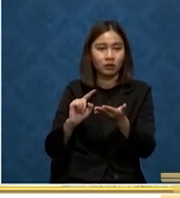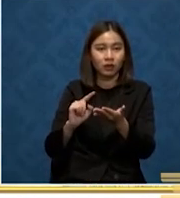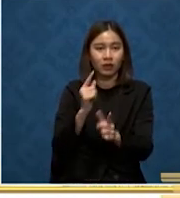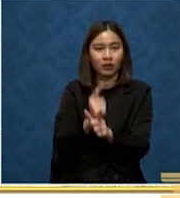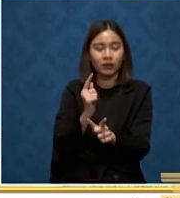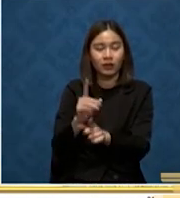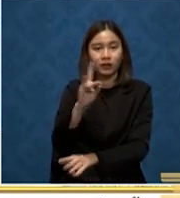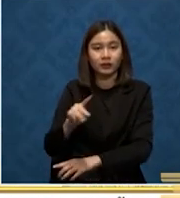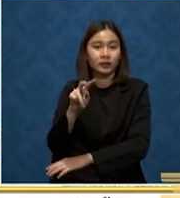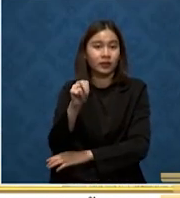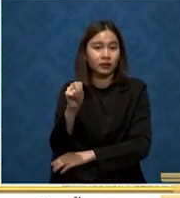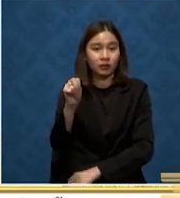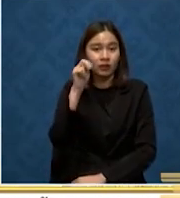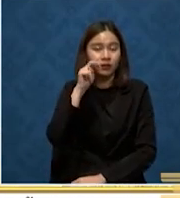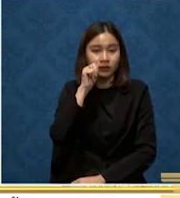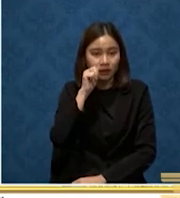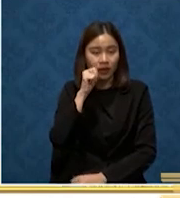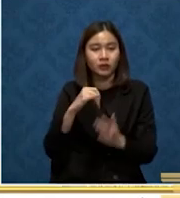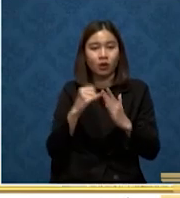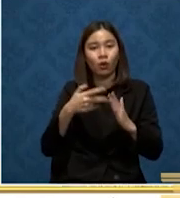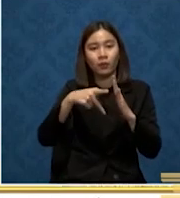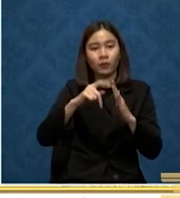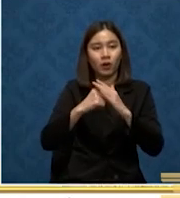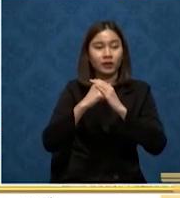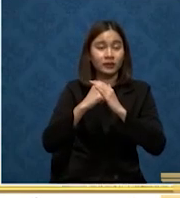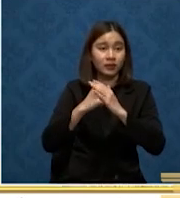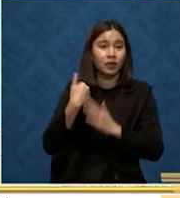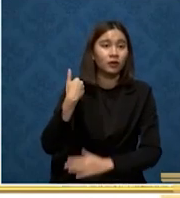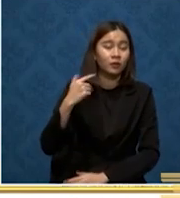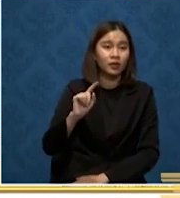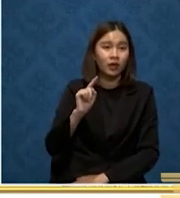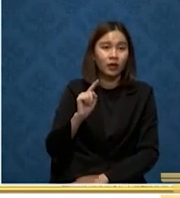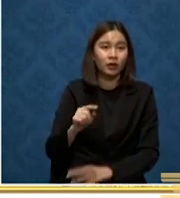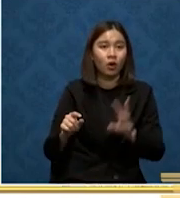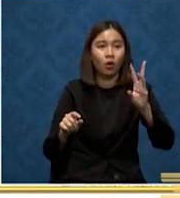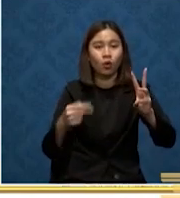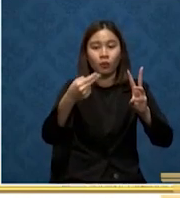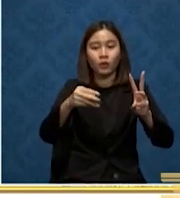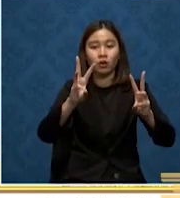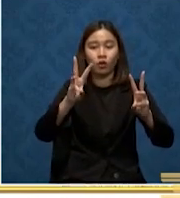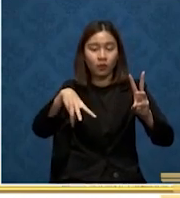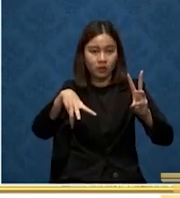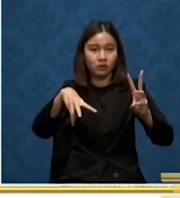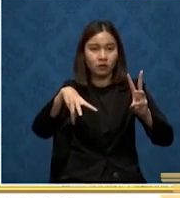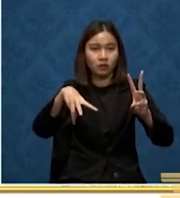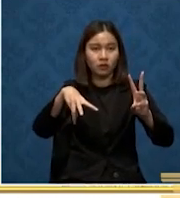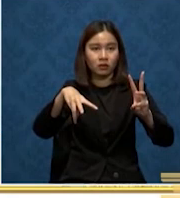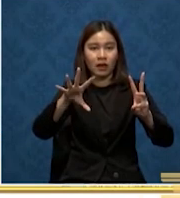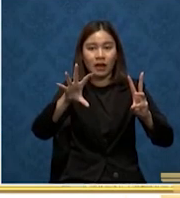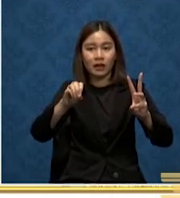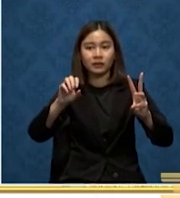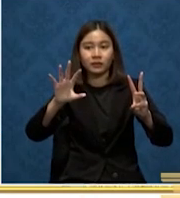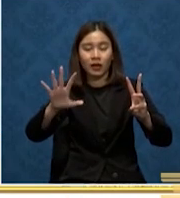น้ำ ในจภาจิมบุรีมีมูลค่าสูงถึง 6,055